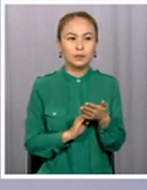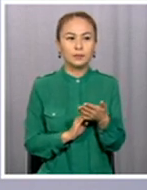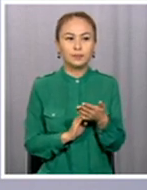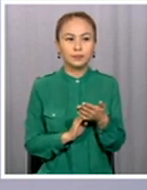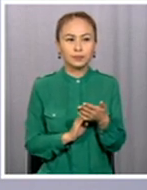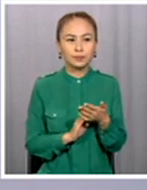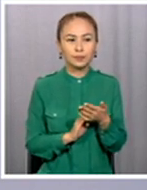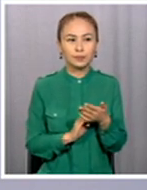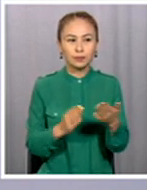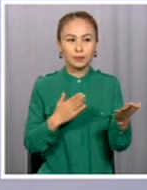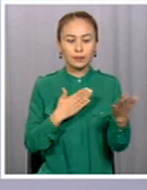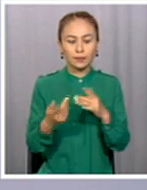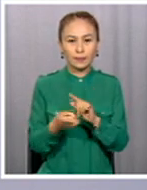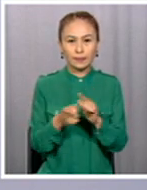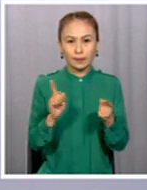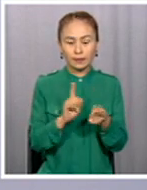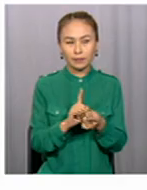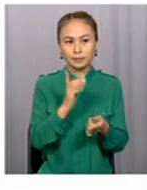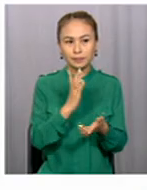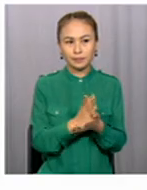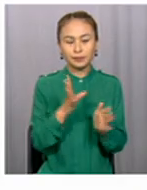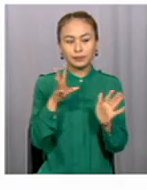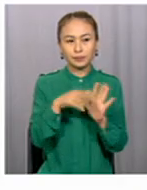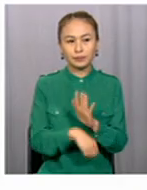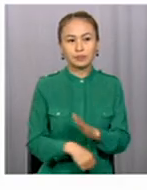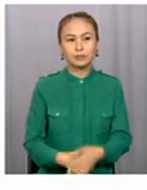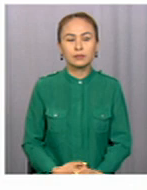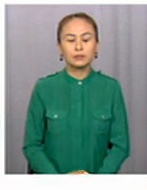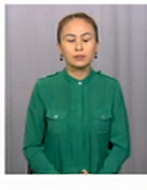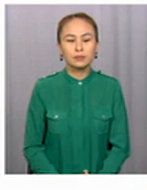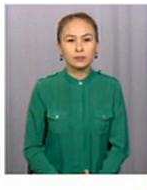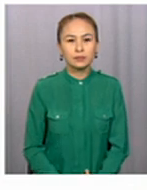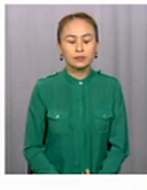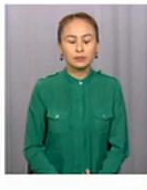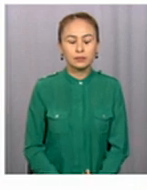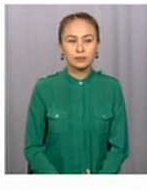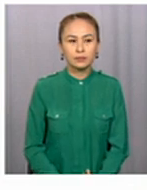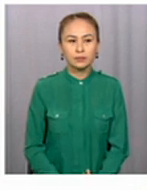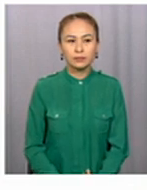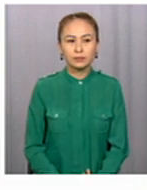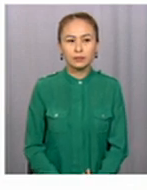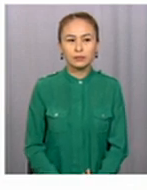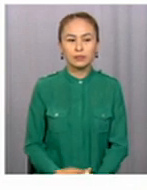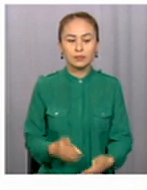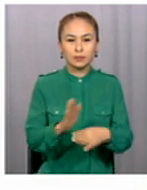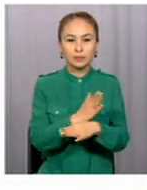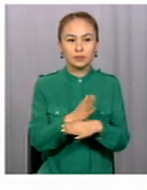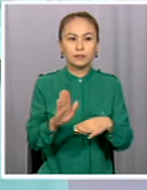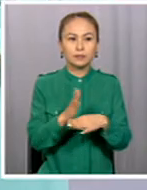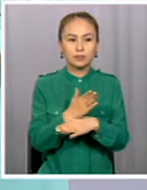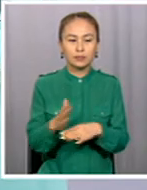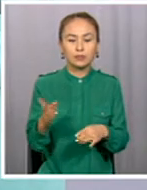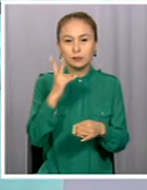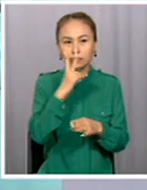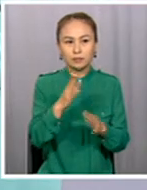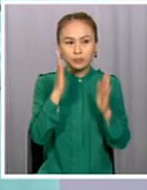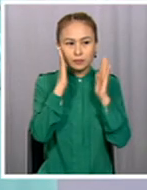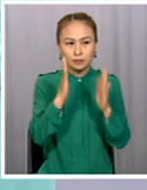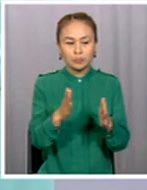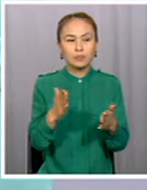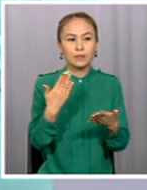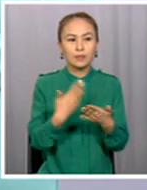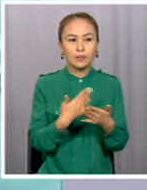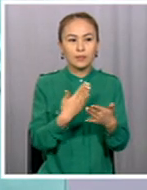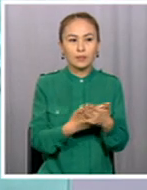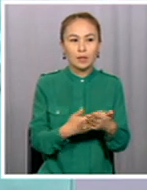мәтіндер арасында түзетулер енгізуге болады. Енді осы топтарға жеке-жеке тоқталайық. Ең алдымен